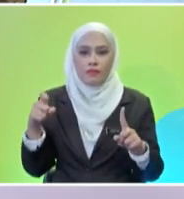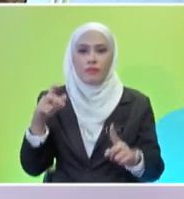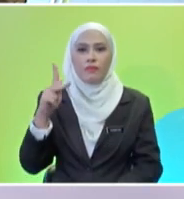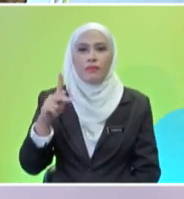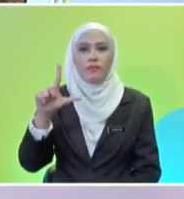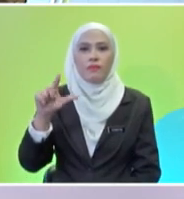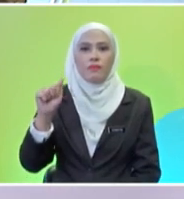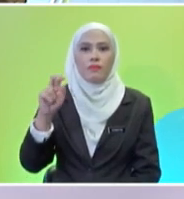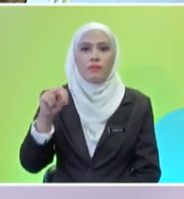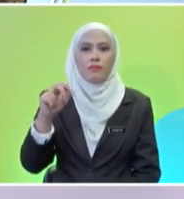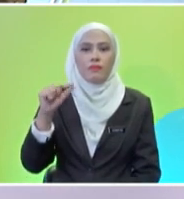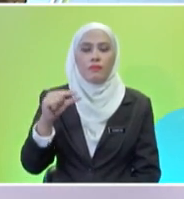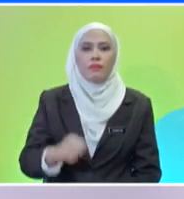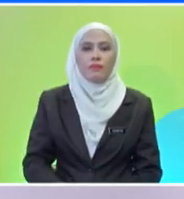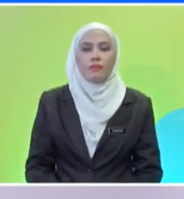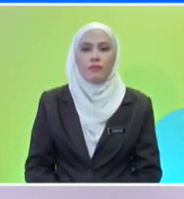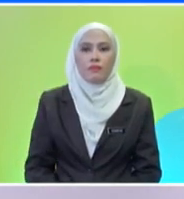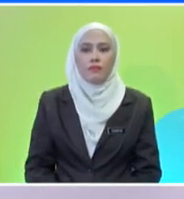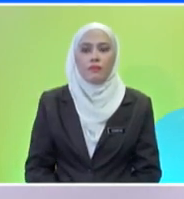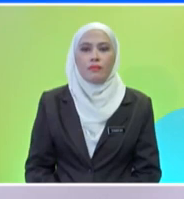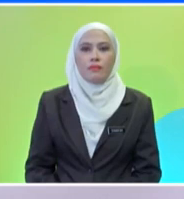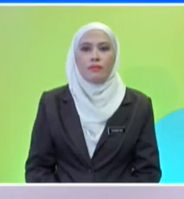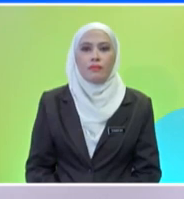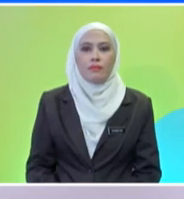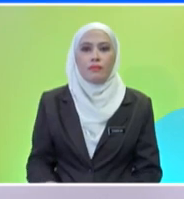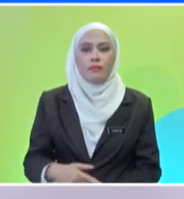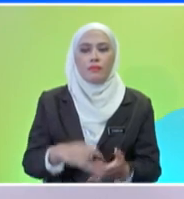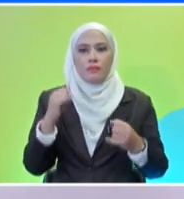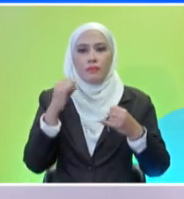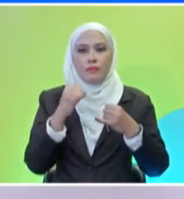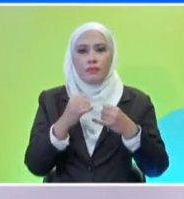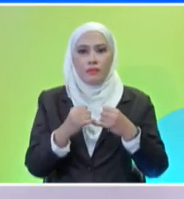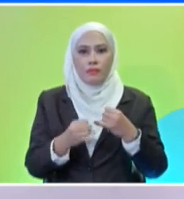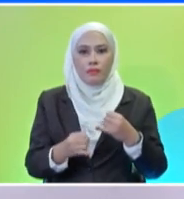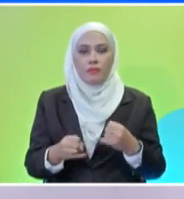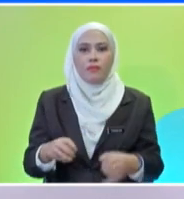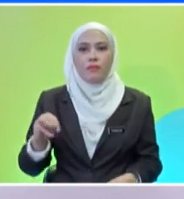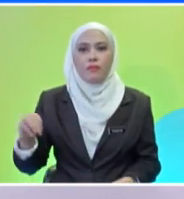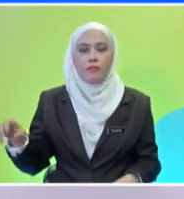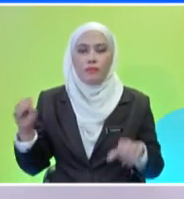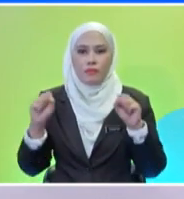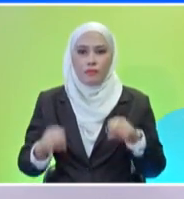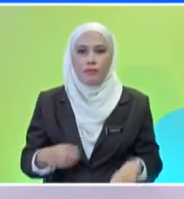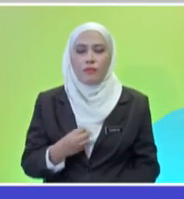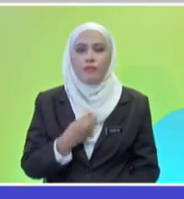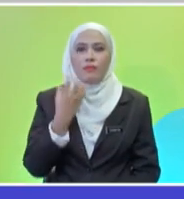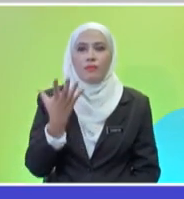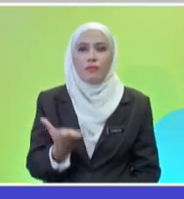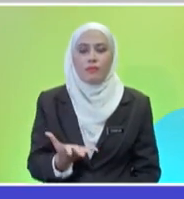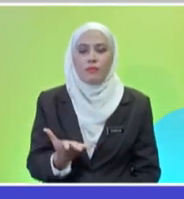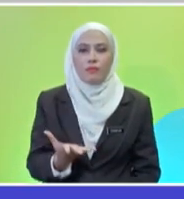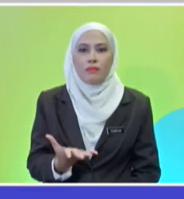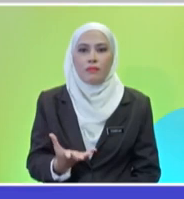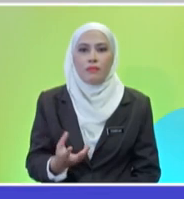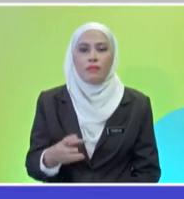daripada seterusnya pada akhir siaran nanti murid dapat menyatukan dan membina ayat dengan menggunakan